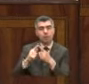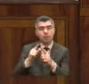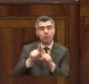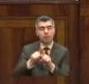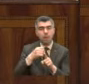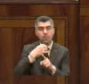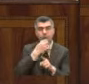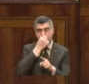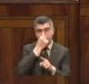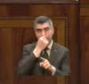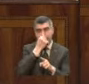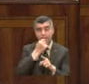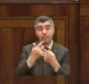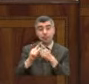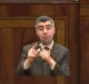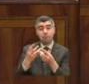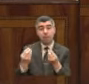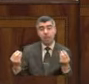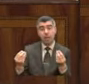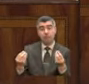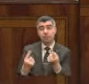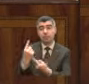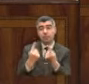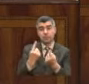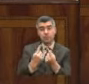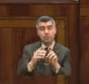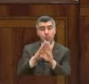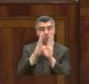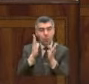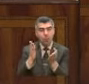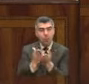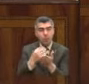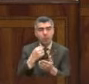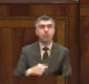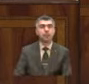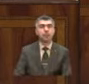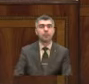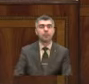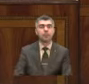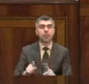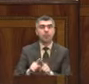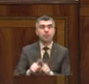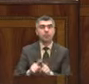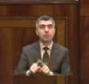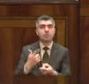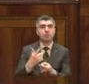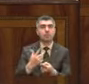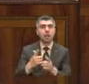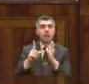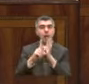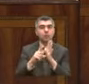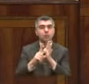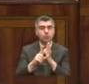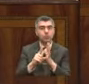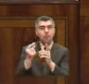كيفيه تنميتها، فهي عدد من المجالات، وكل هذه المجالات انتم تعلمون، راه انتم قد دوزتوا هنا يعني القانون